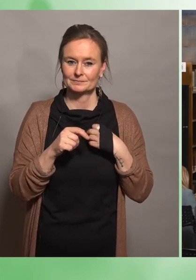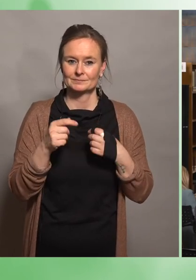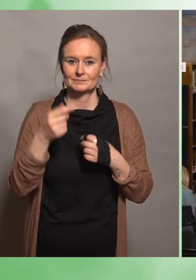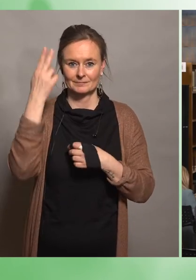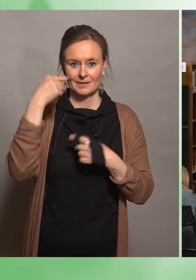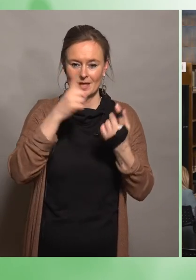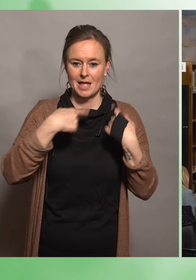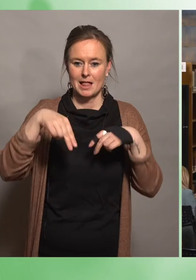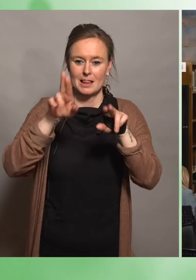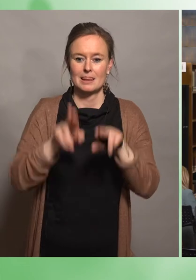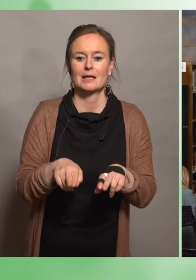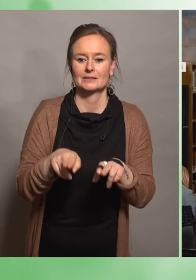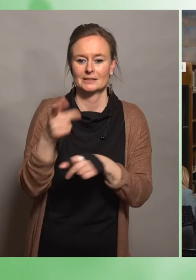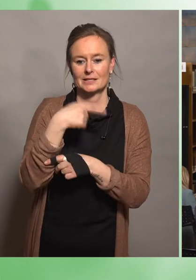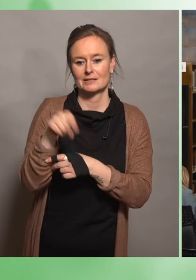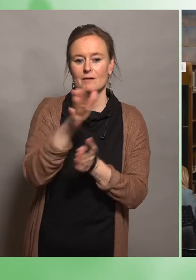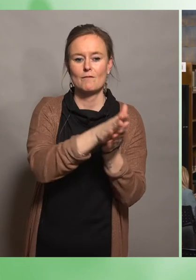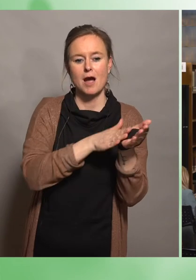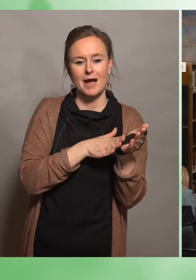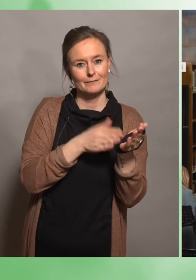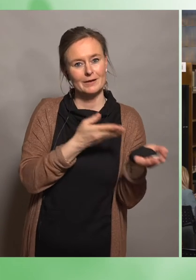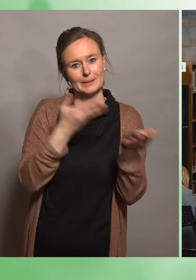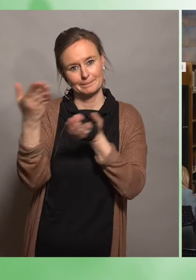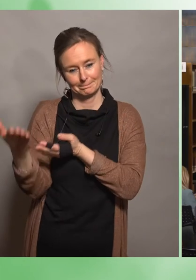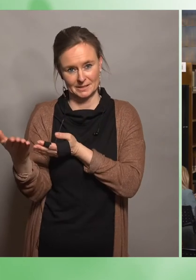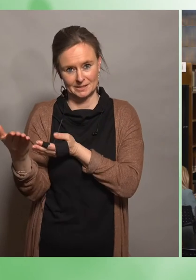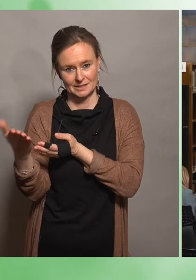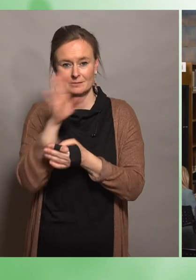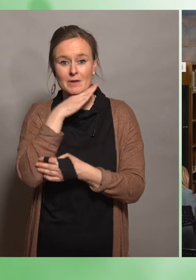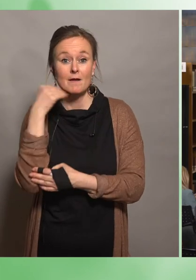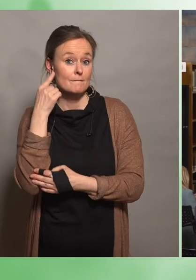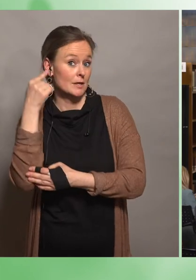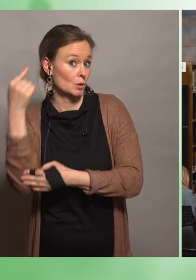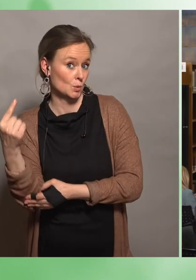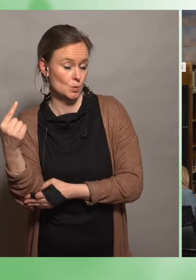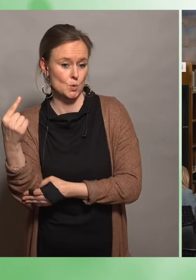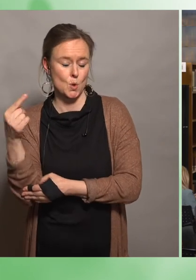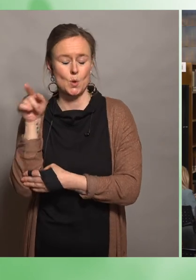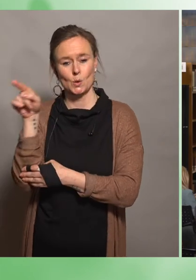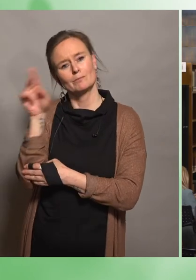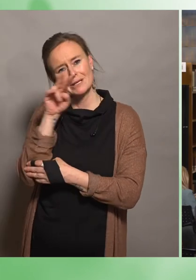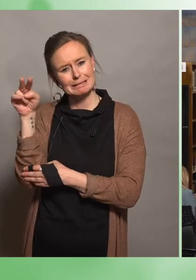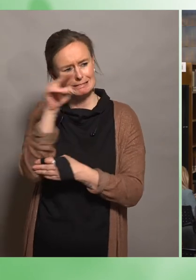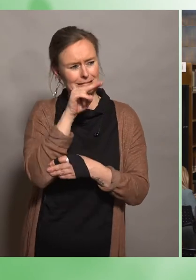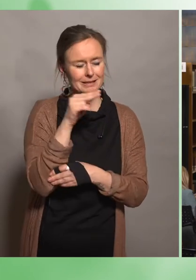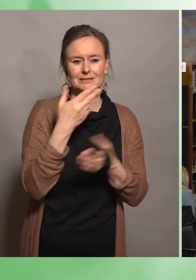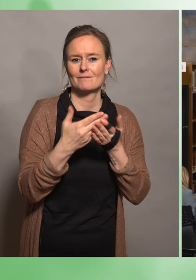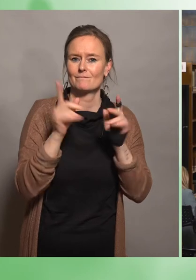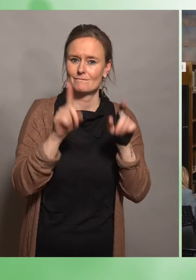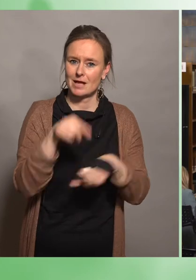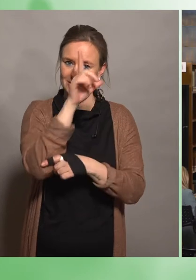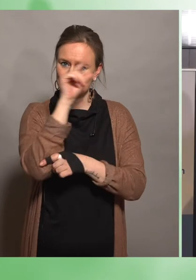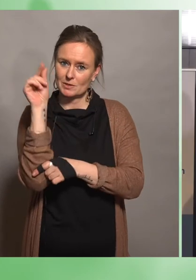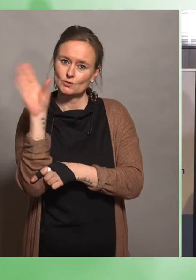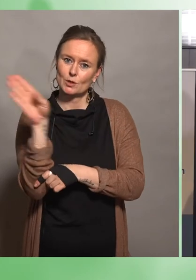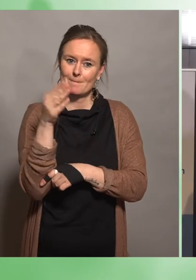mit Ihnen beginnen. Wir haben jetzt sehr viel gehört. Was sind aus Ihrer Sicht jetzt so die Learnings? Was sollen sich die Leute damit nach Hause nehmen von